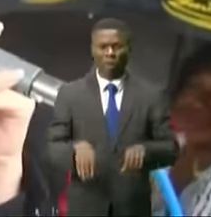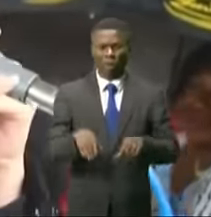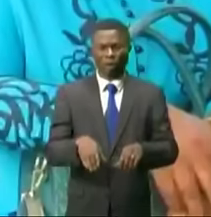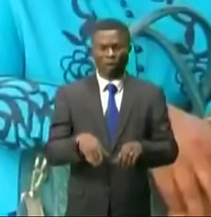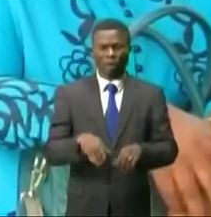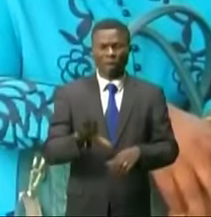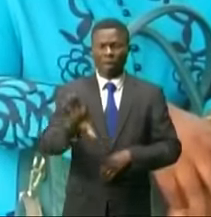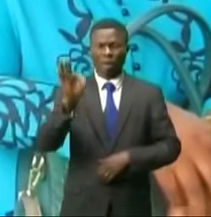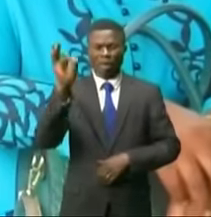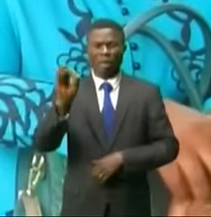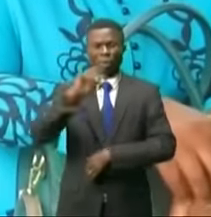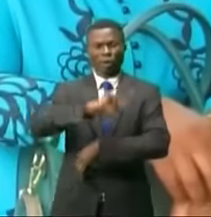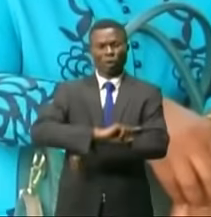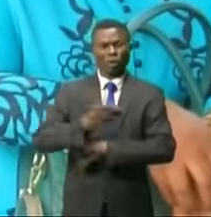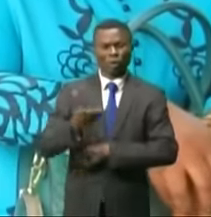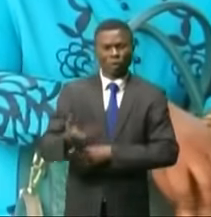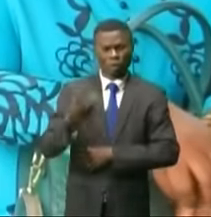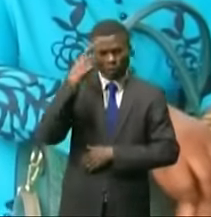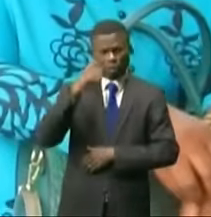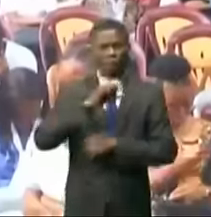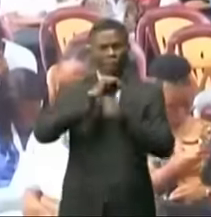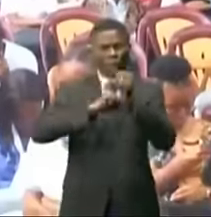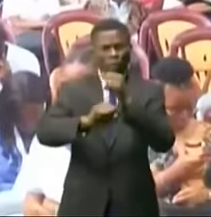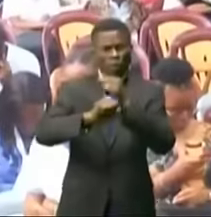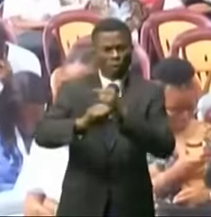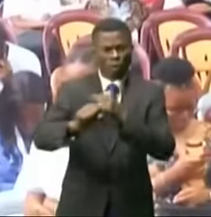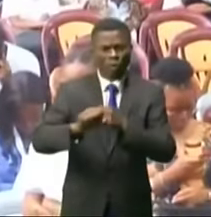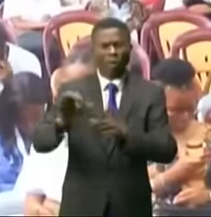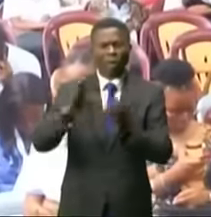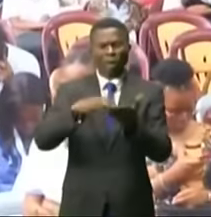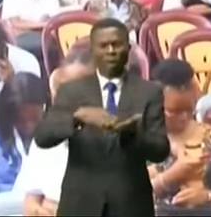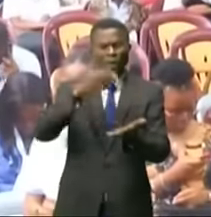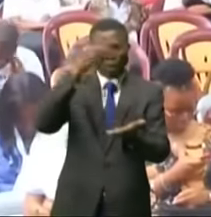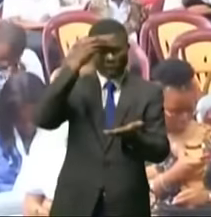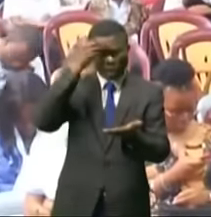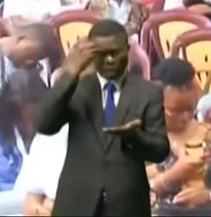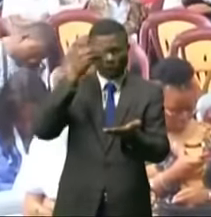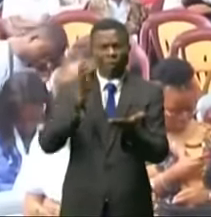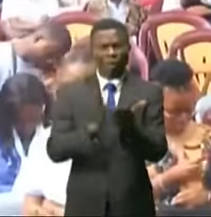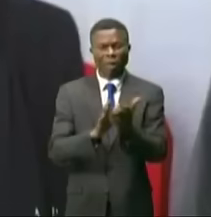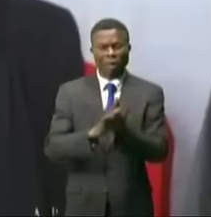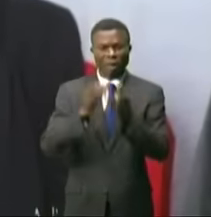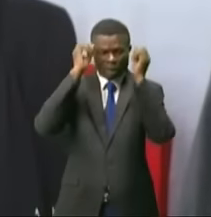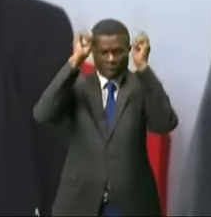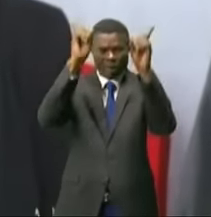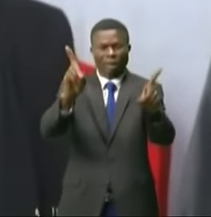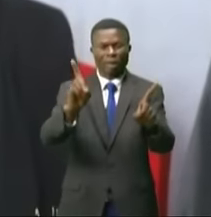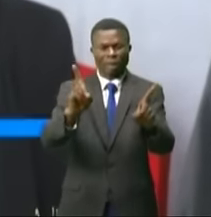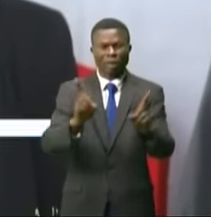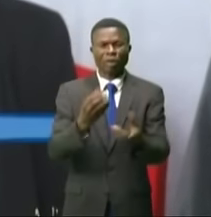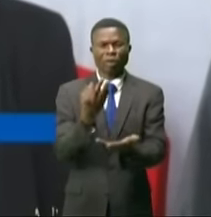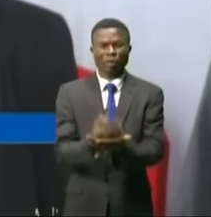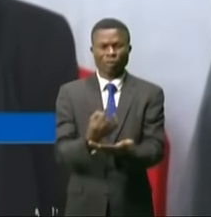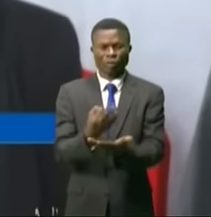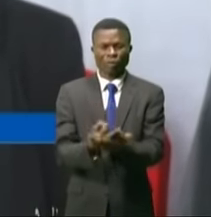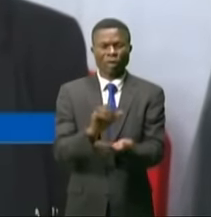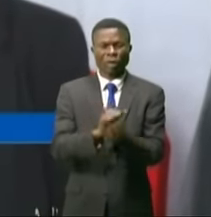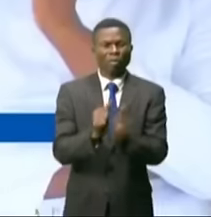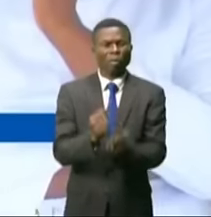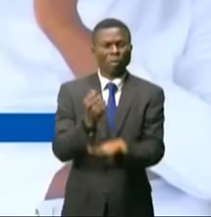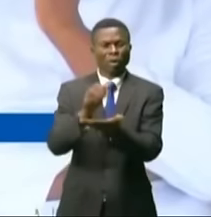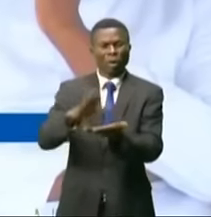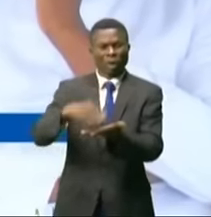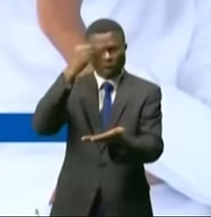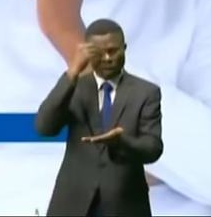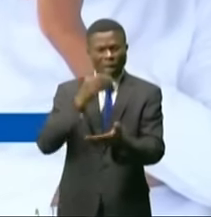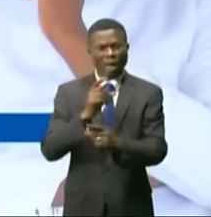saisi également l'opportunité pour sensibiliser les élèves sur l'éducation financière, question de les amener à